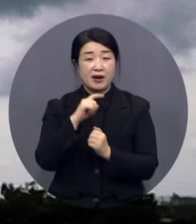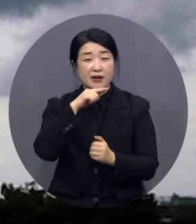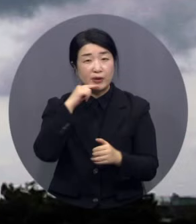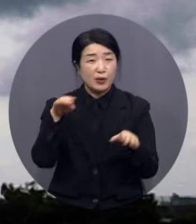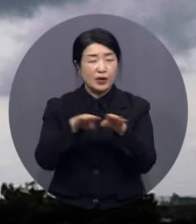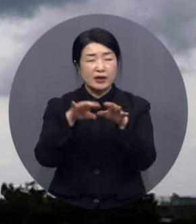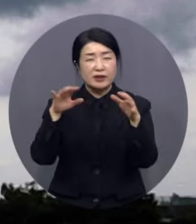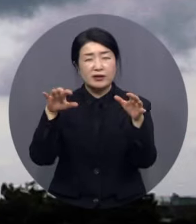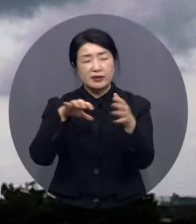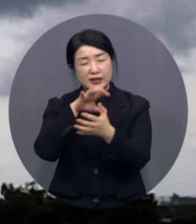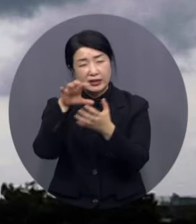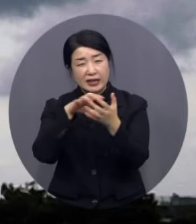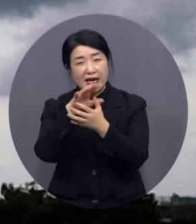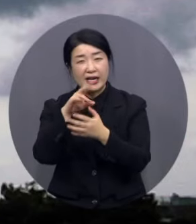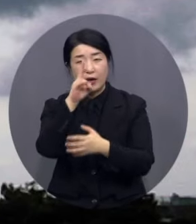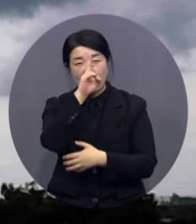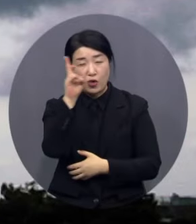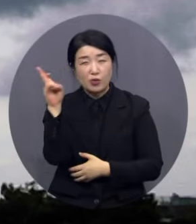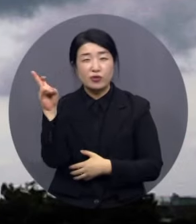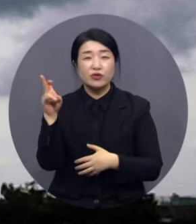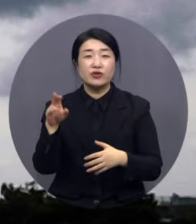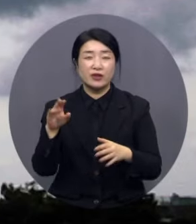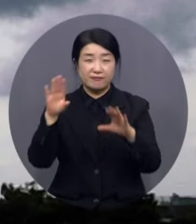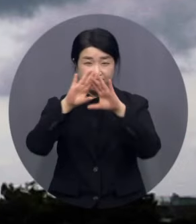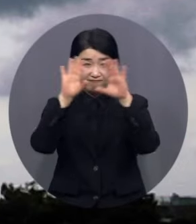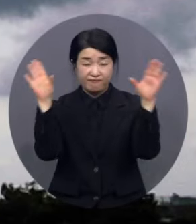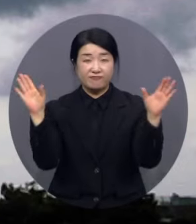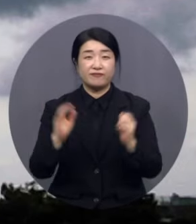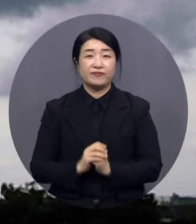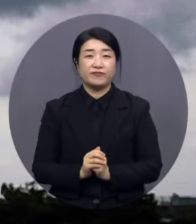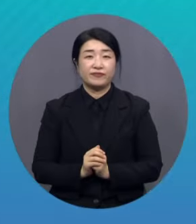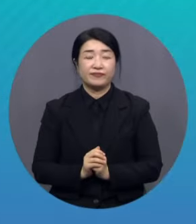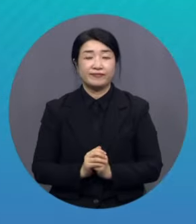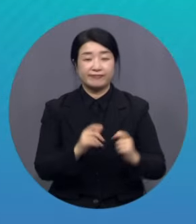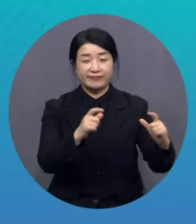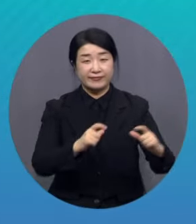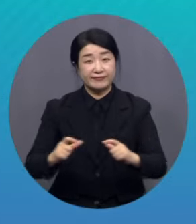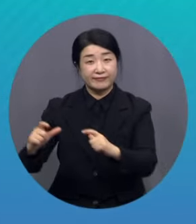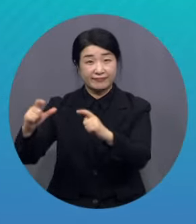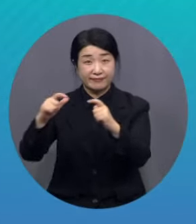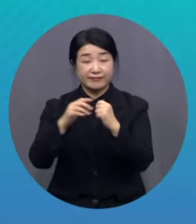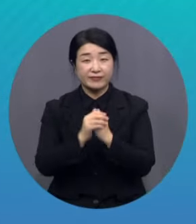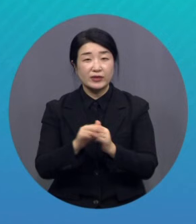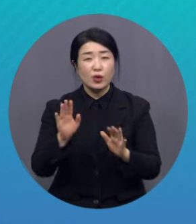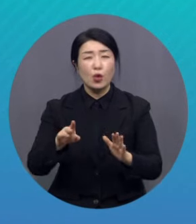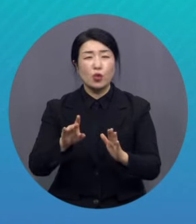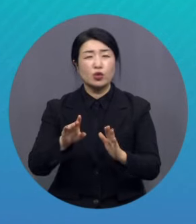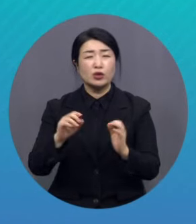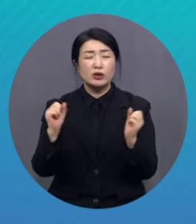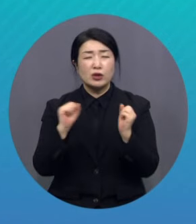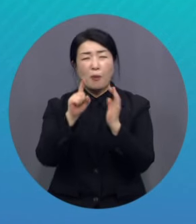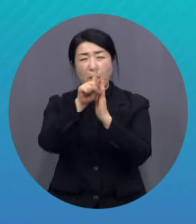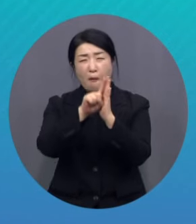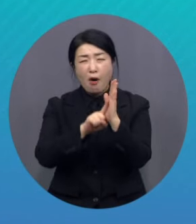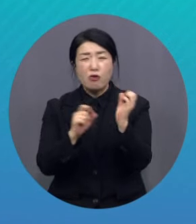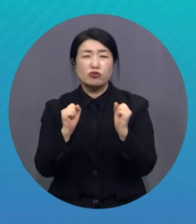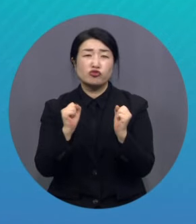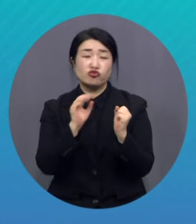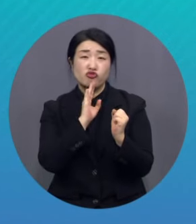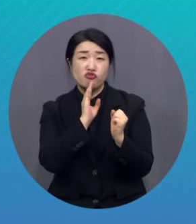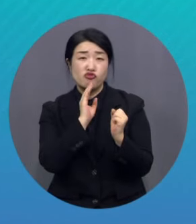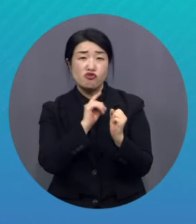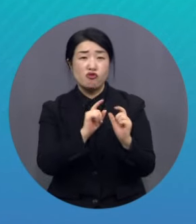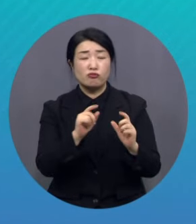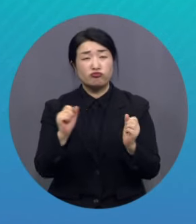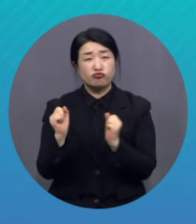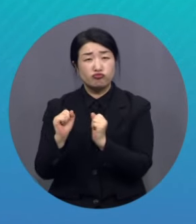낮부터 차차 맑아지겠습니다 자세한 내일 지역별 기온입니다 아침 최저 기온 오늘보다 낮을 텐데요 북부 지역은